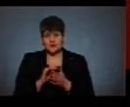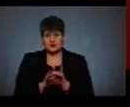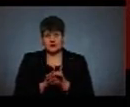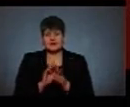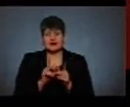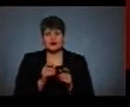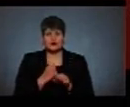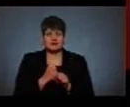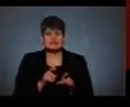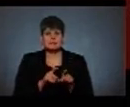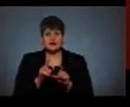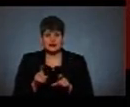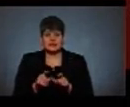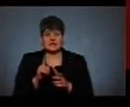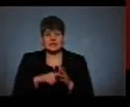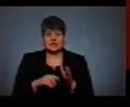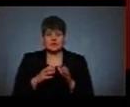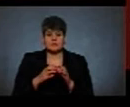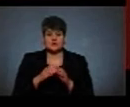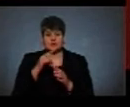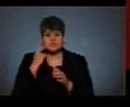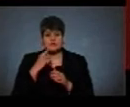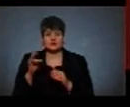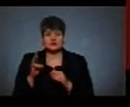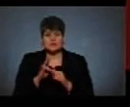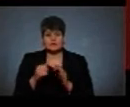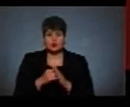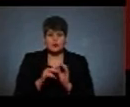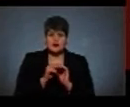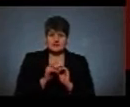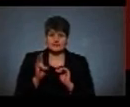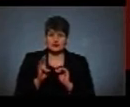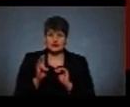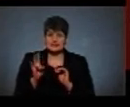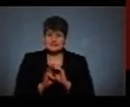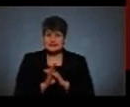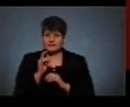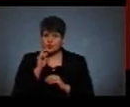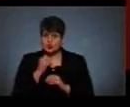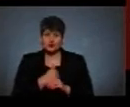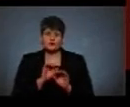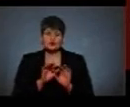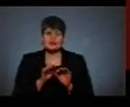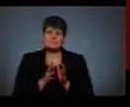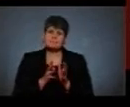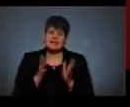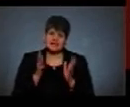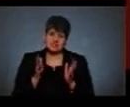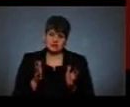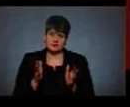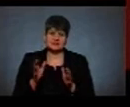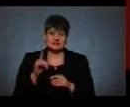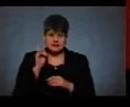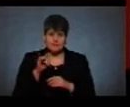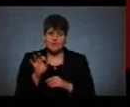відбувається перехід релігійних громад з російської церкви до православної церкви України. І також хочу, щоб ви розказали більше, зокрема, відомо про